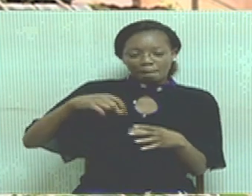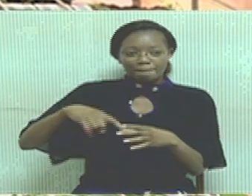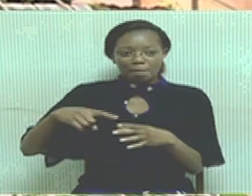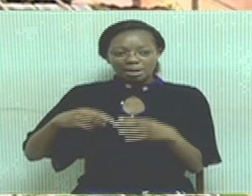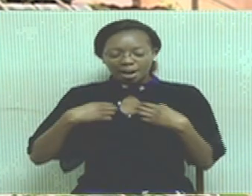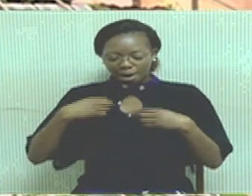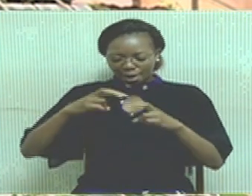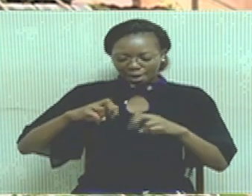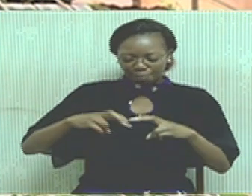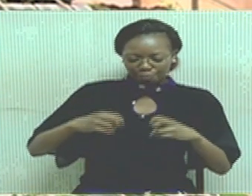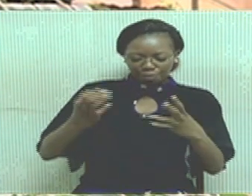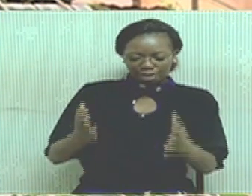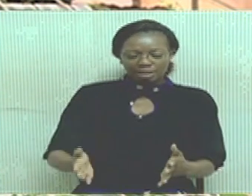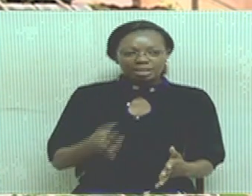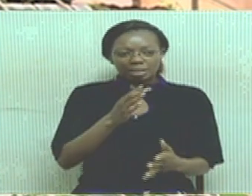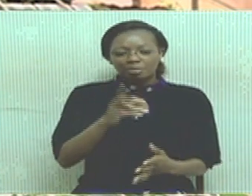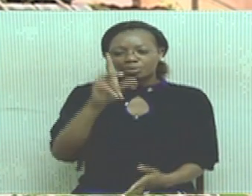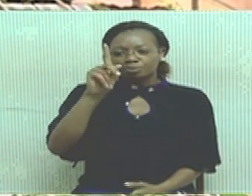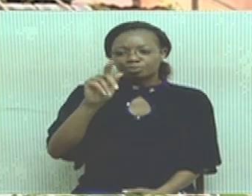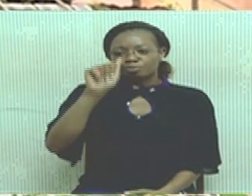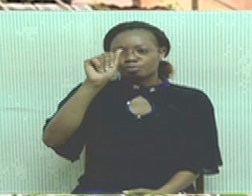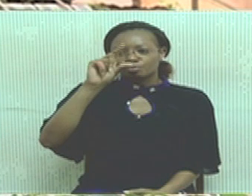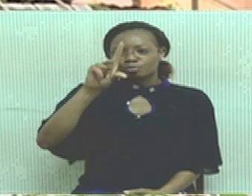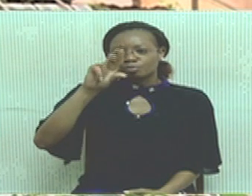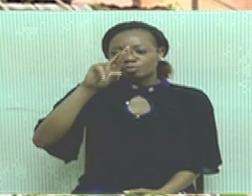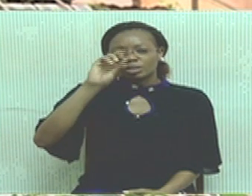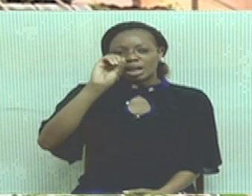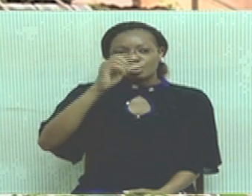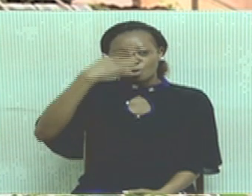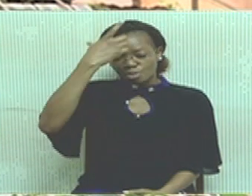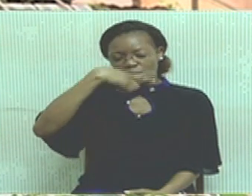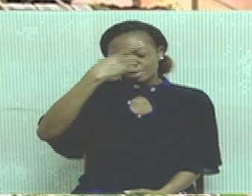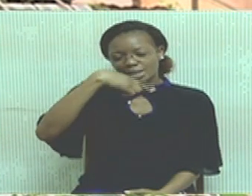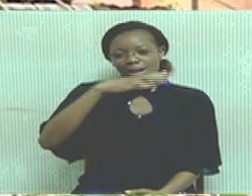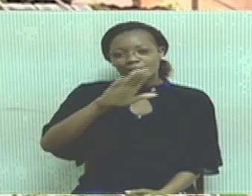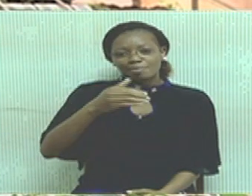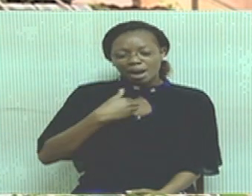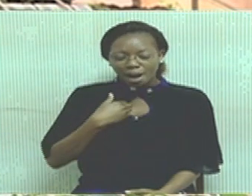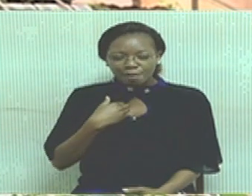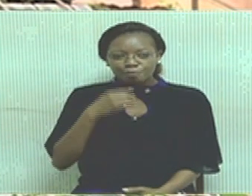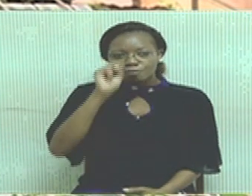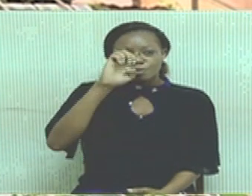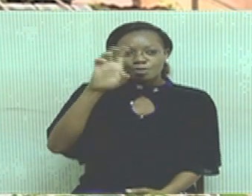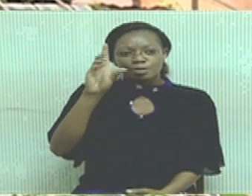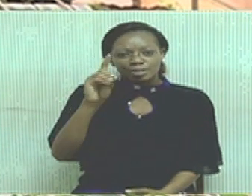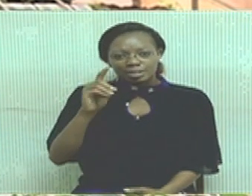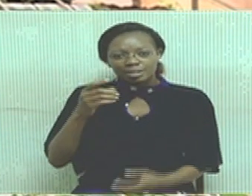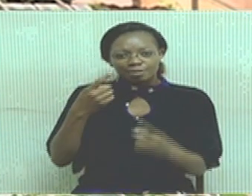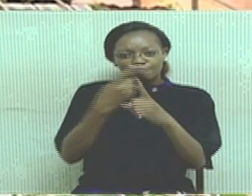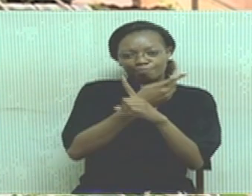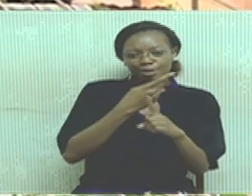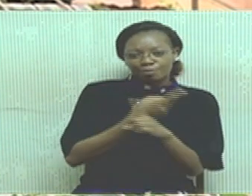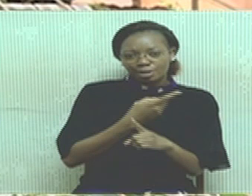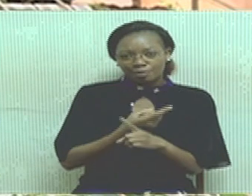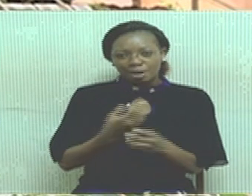katika kituo cha utafiti cha Calro. Unaweza enda Calro Thika, mahali ambapo wanapropagate mbegu. Au unaweza